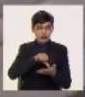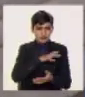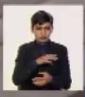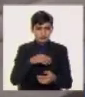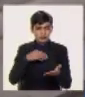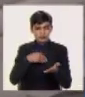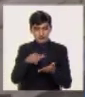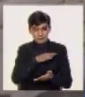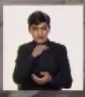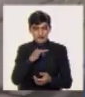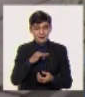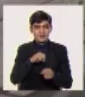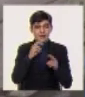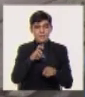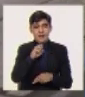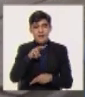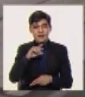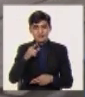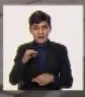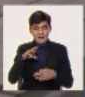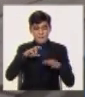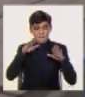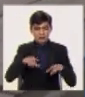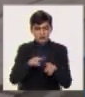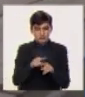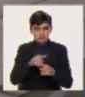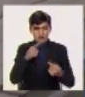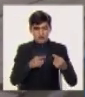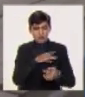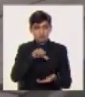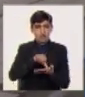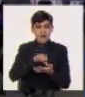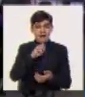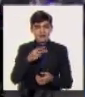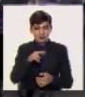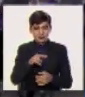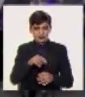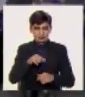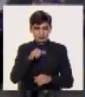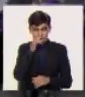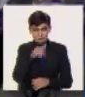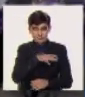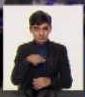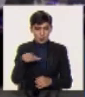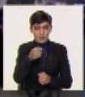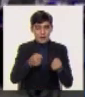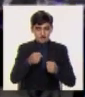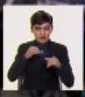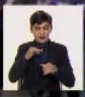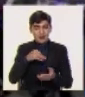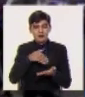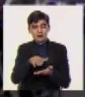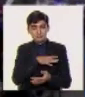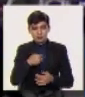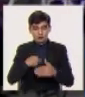Представитель правоохранительных органов Бельгии объяснил применение спецсредств тем, что участники акции перекрыли въезд в автомобильный туннель и